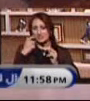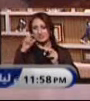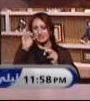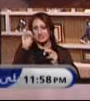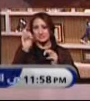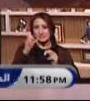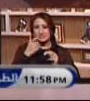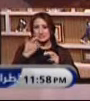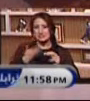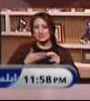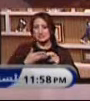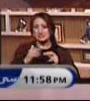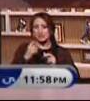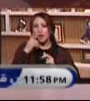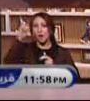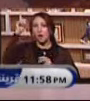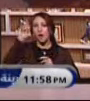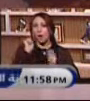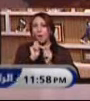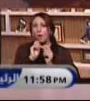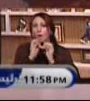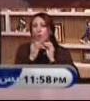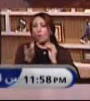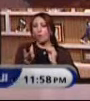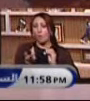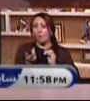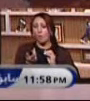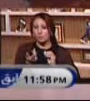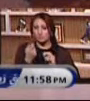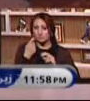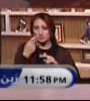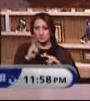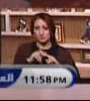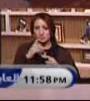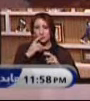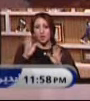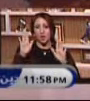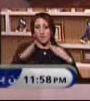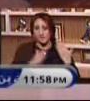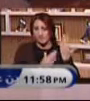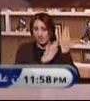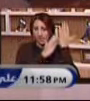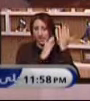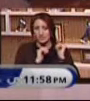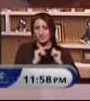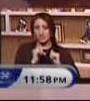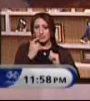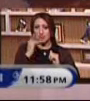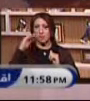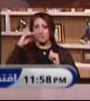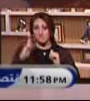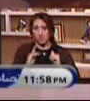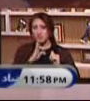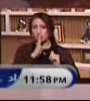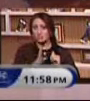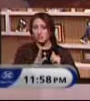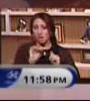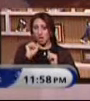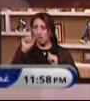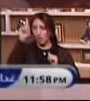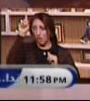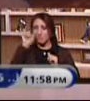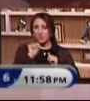صنع الله بك؟ قالت يا عبد الله يا وسطي ان المتقين في جنات ونهر في مقعد صدق عند ملك